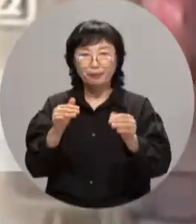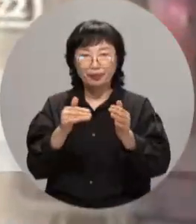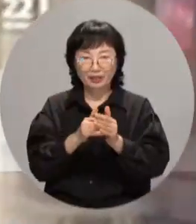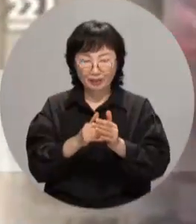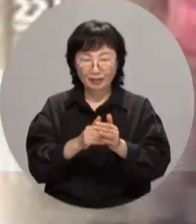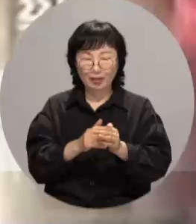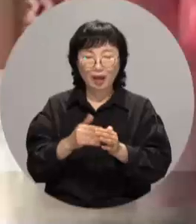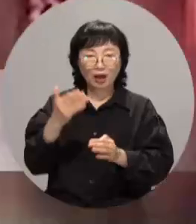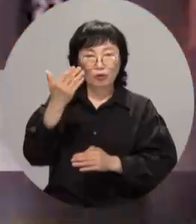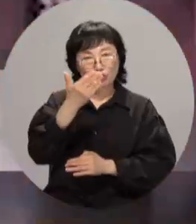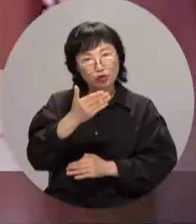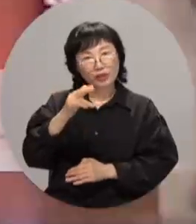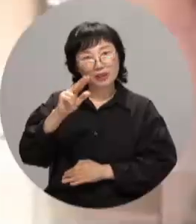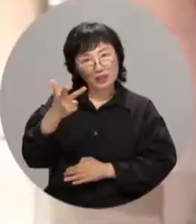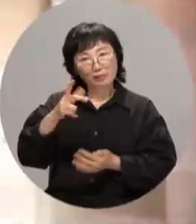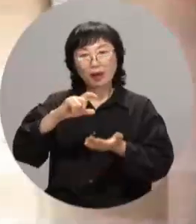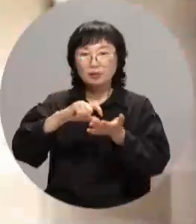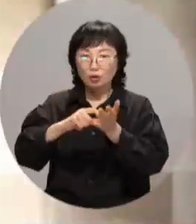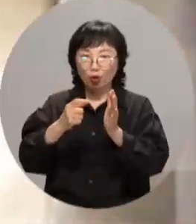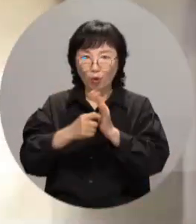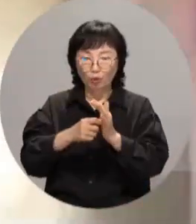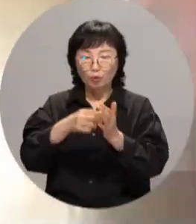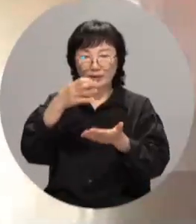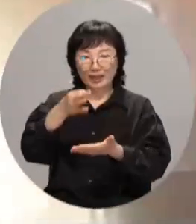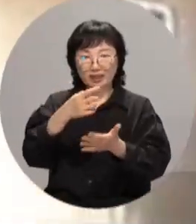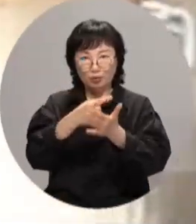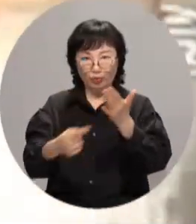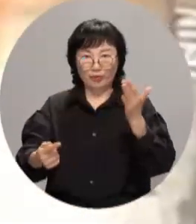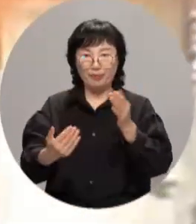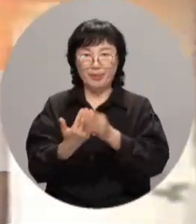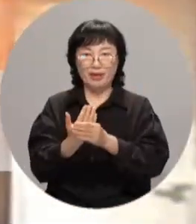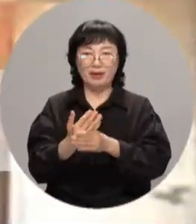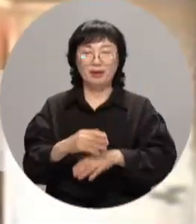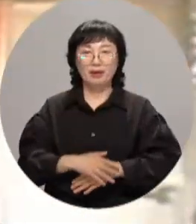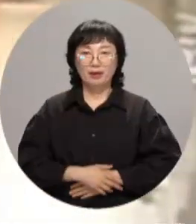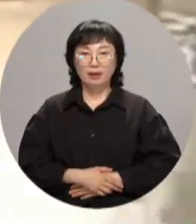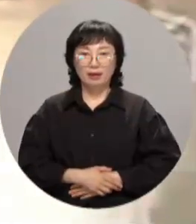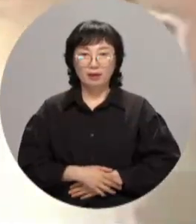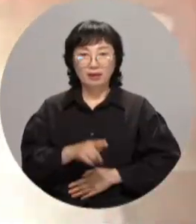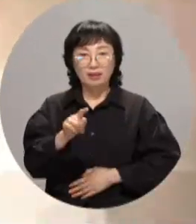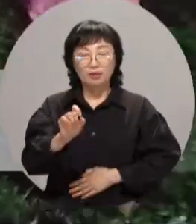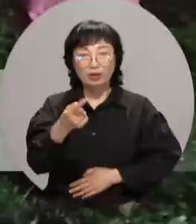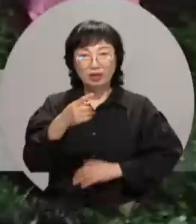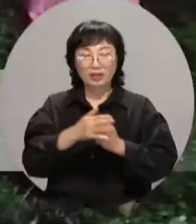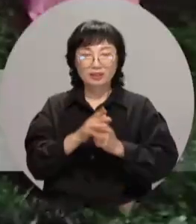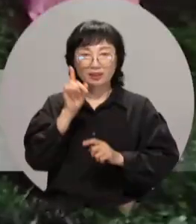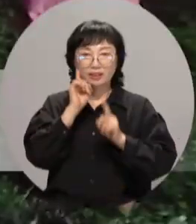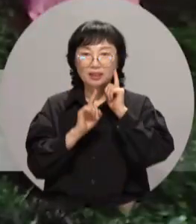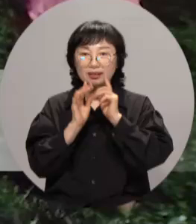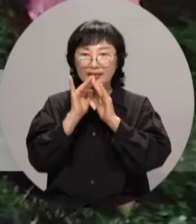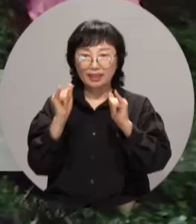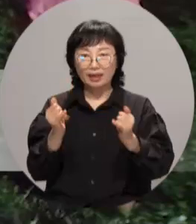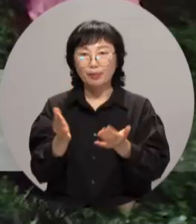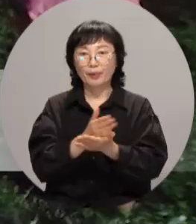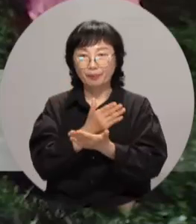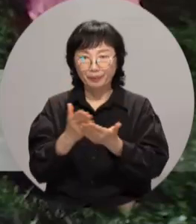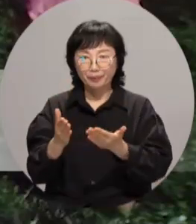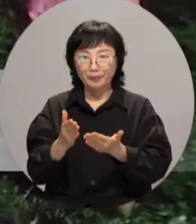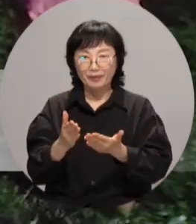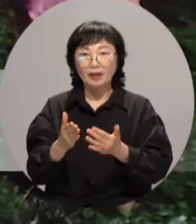추산 9,700만 원 상당의 재산 피해가 발생했습니다. 이 불로 다친 사람은 없는 것으로